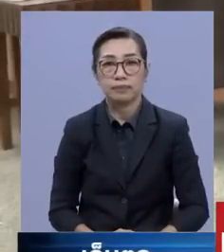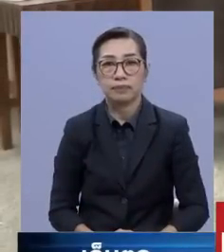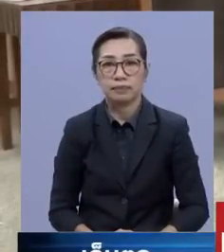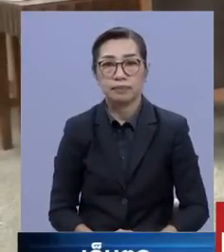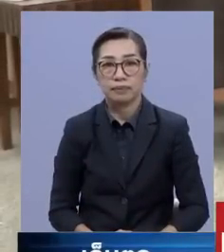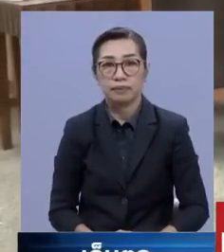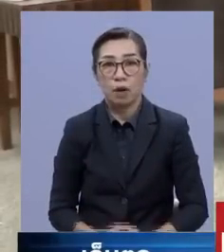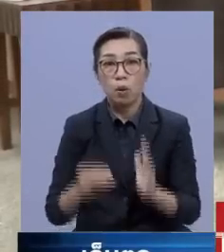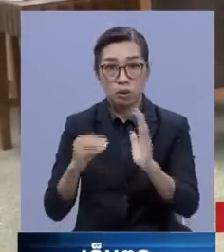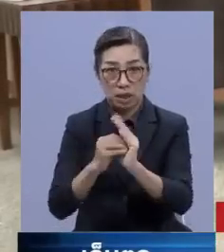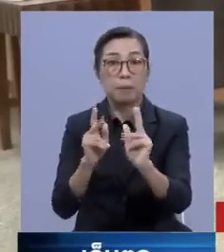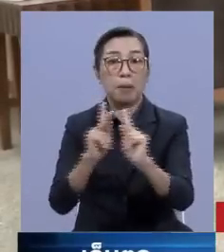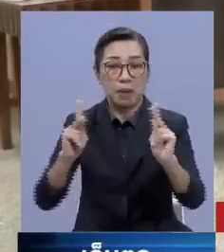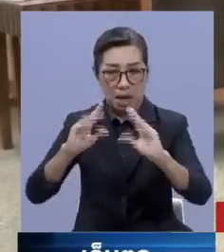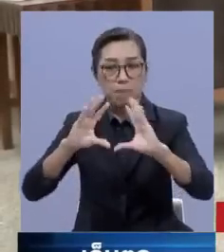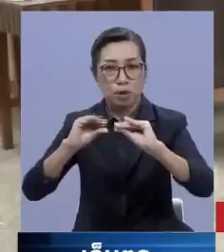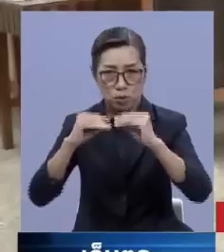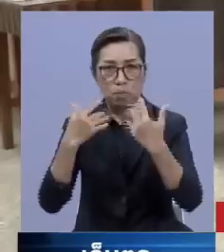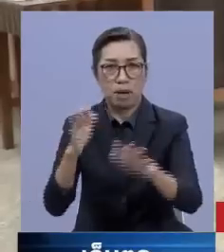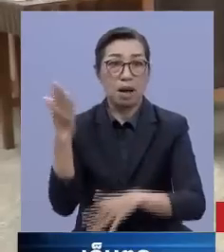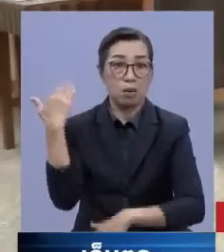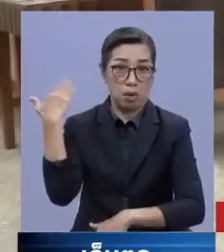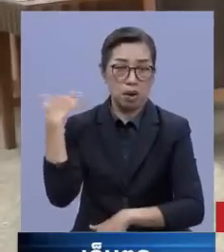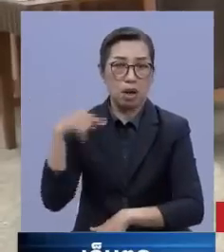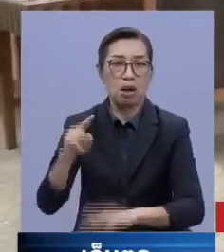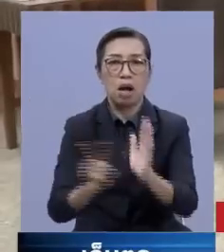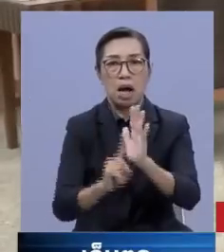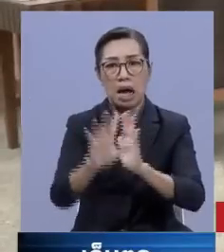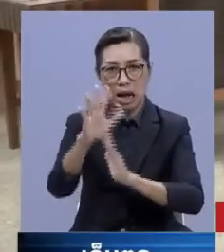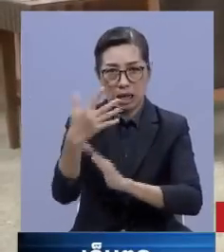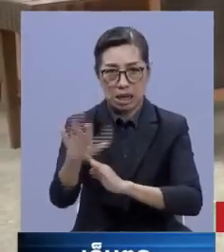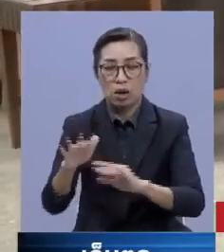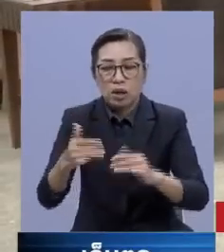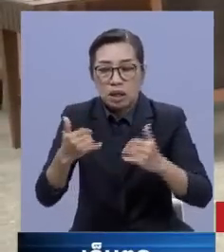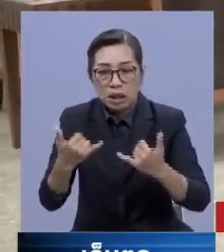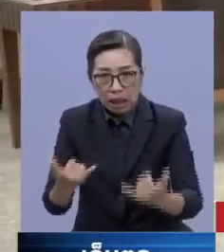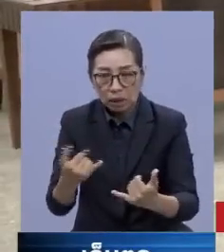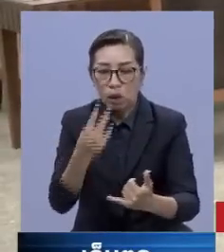สามัญของกรุงเทพมหานครไปแล้วนะคะซึ่งก็ประชุมไปแล้ว5ครั้งทั้งนี้